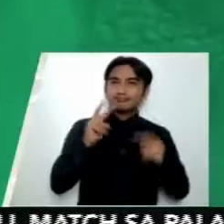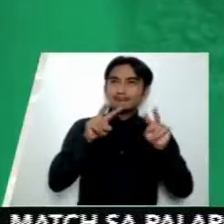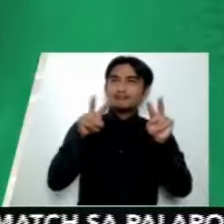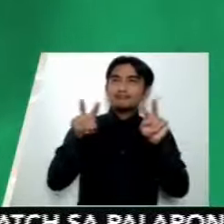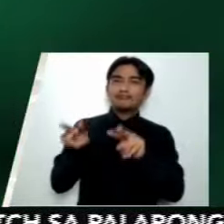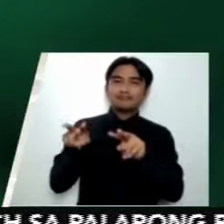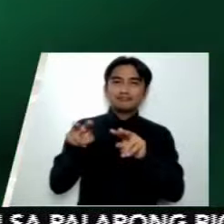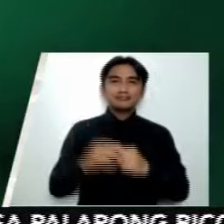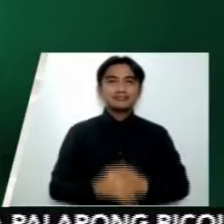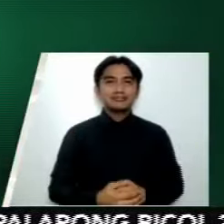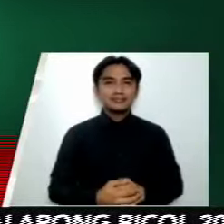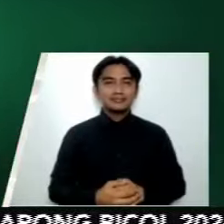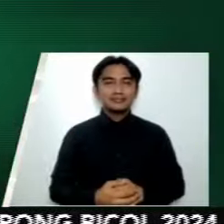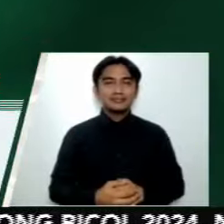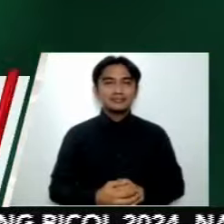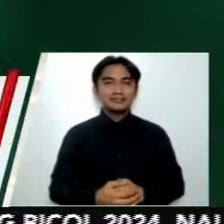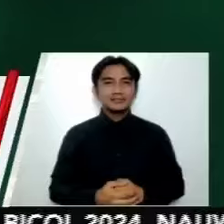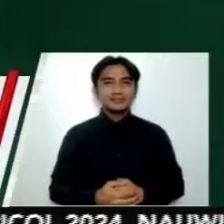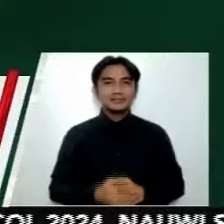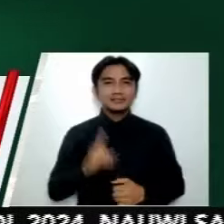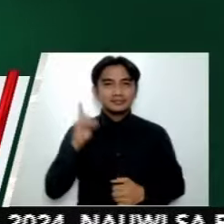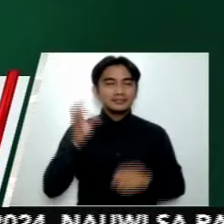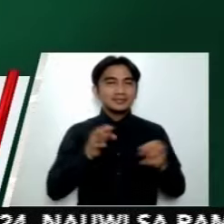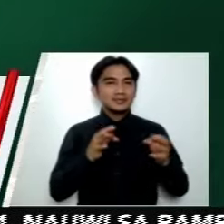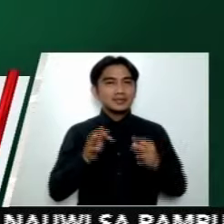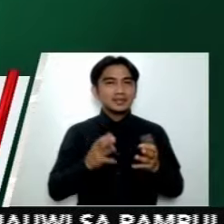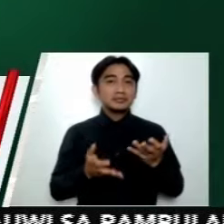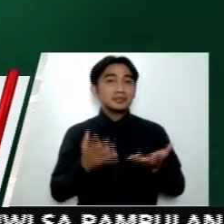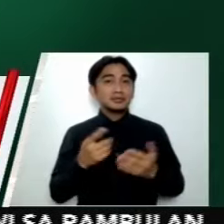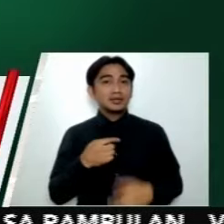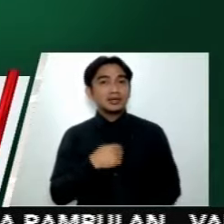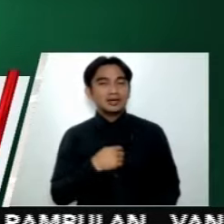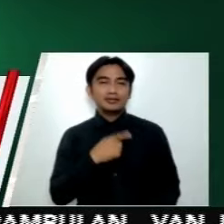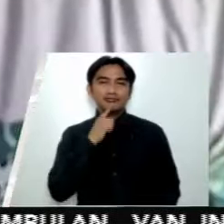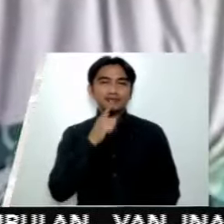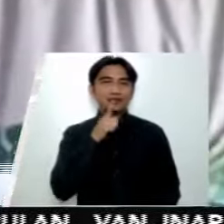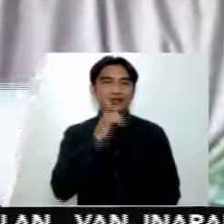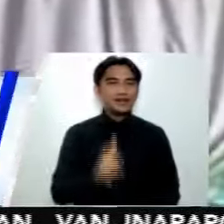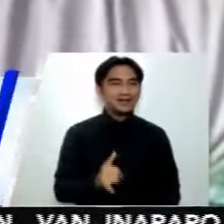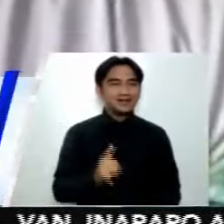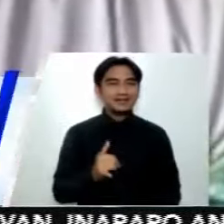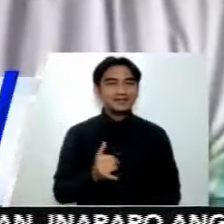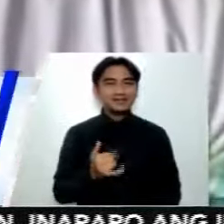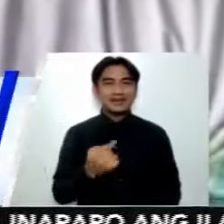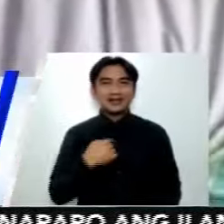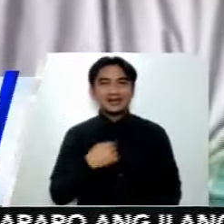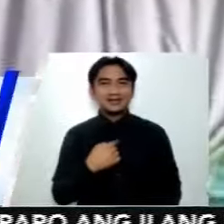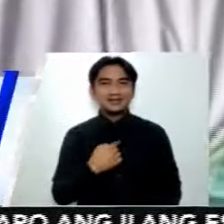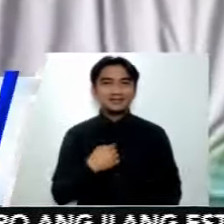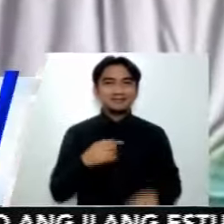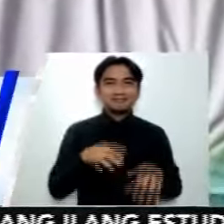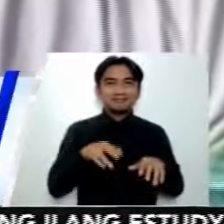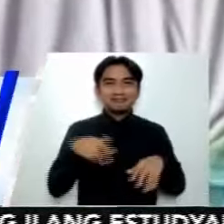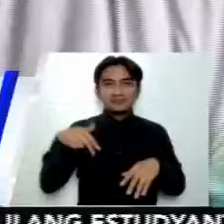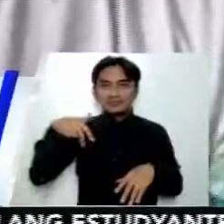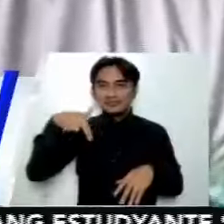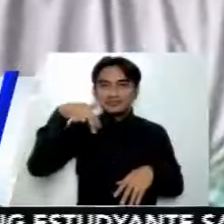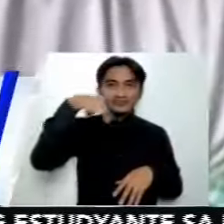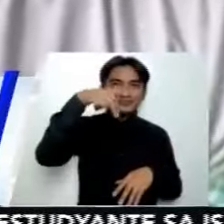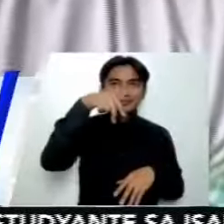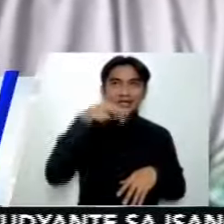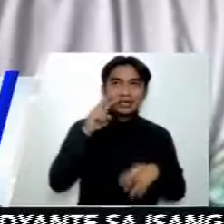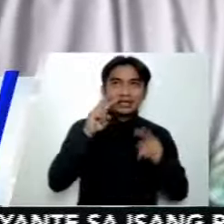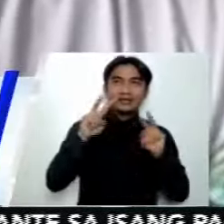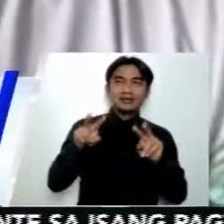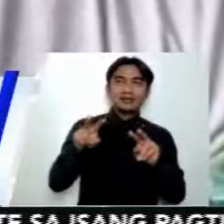nakita siguro Nagkataon na rin na suerte ako um by the time na nagha-hi kami papuntang hulugan Falls medyo